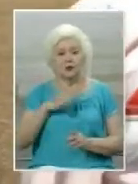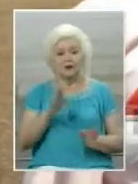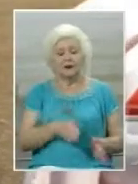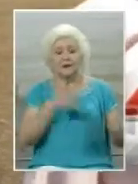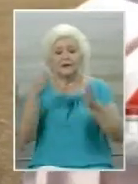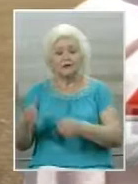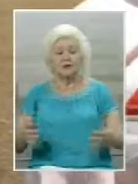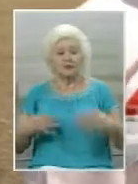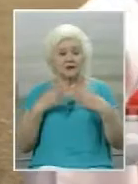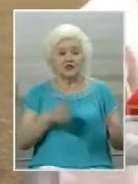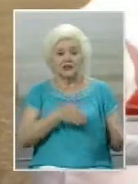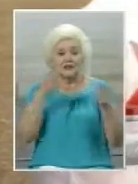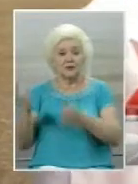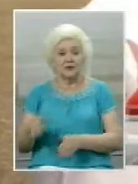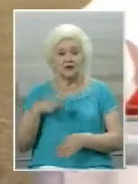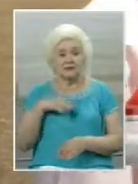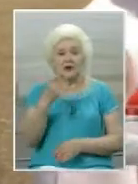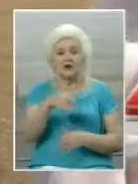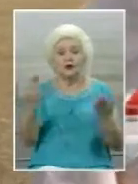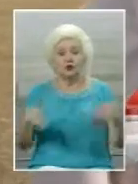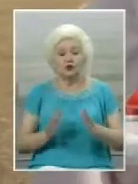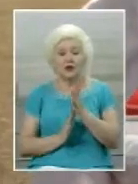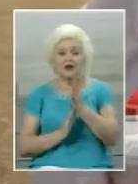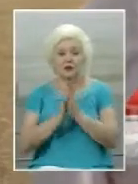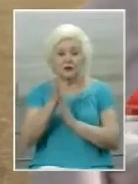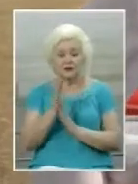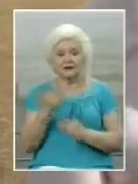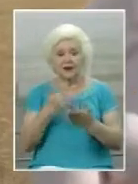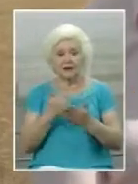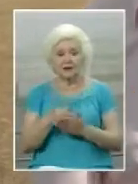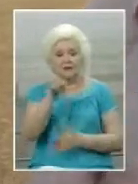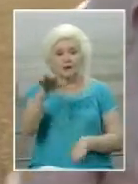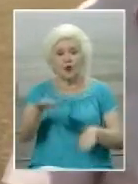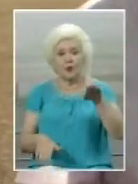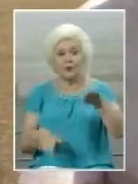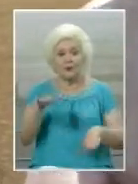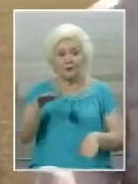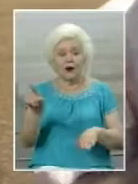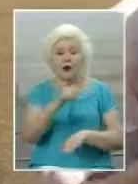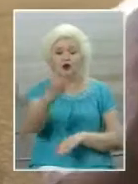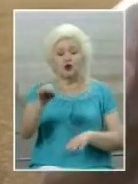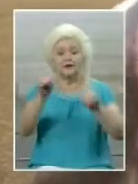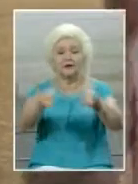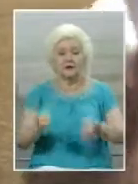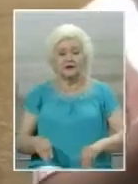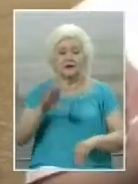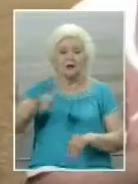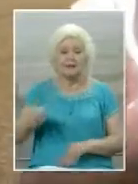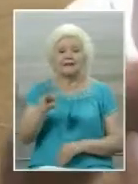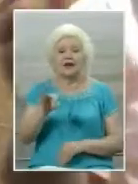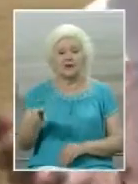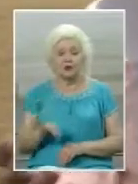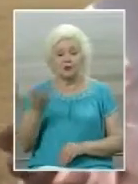зміщення, страшні зміщення відбулися. І він уже зараз дозріває. Між іншим, це ж його перевага, що він висівається після ячменю,